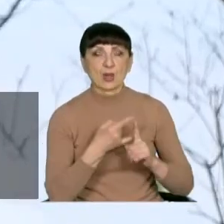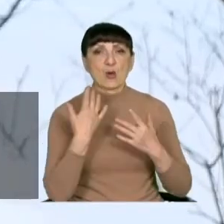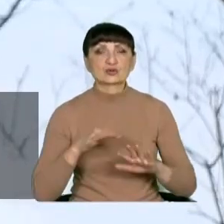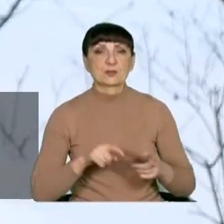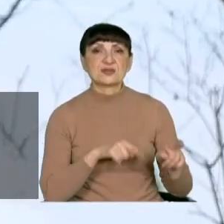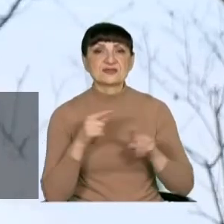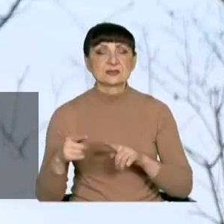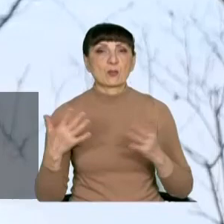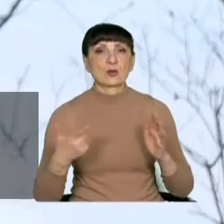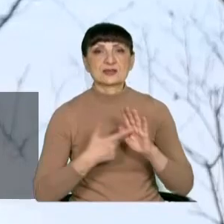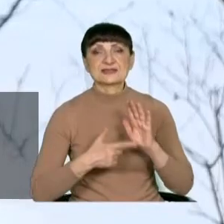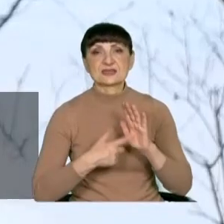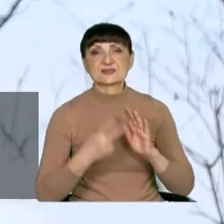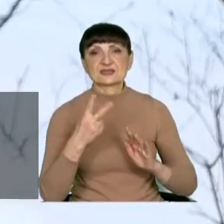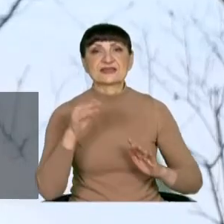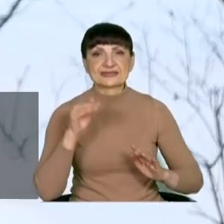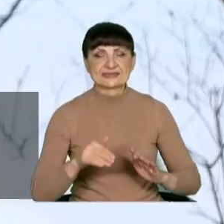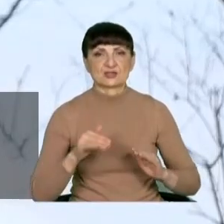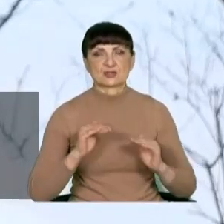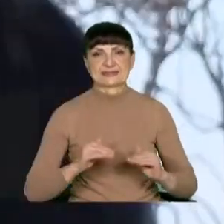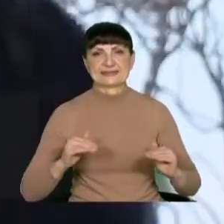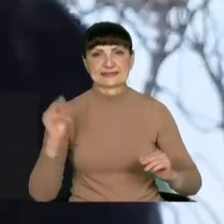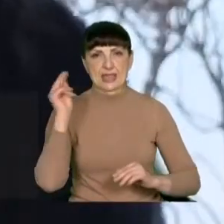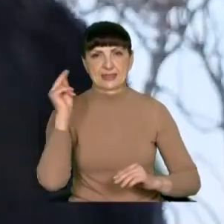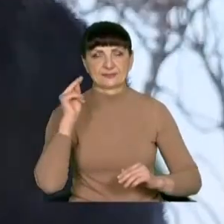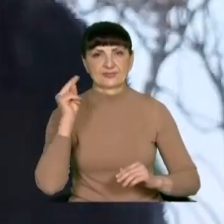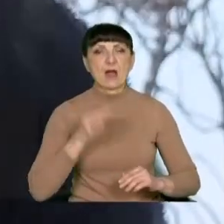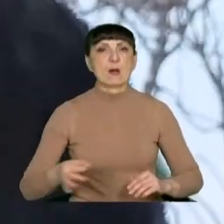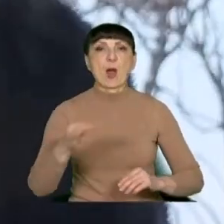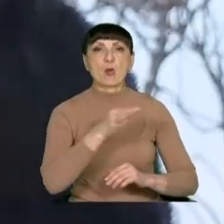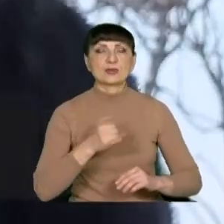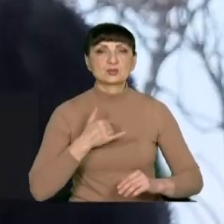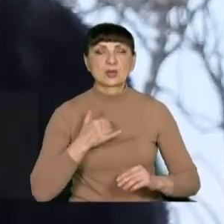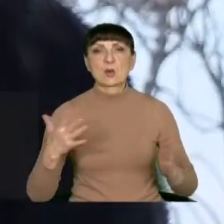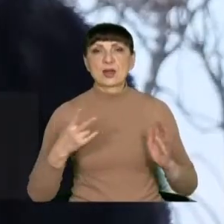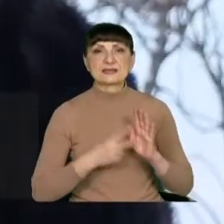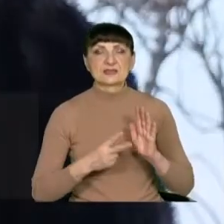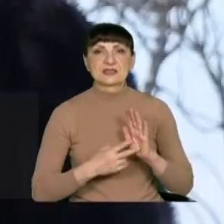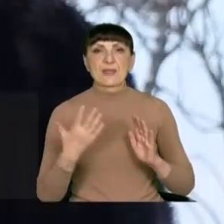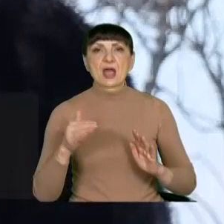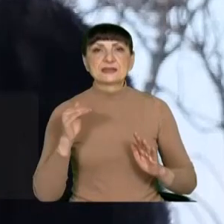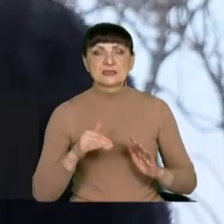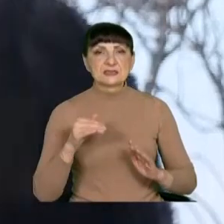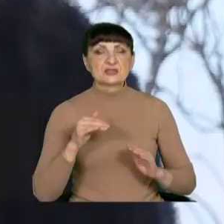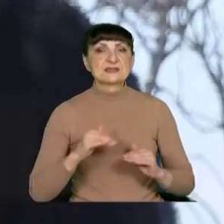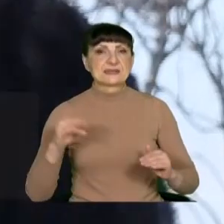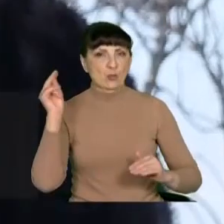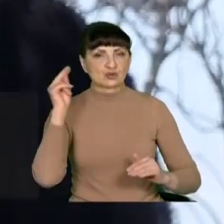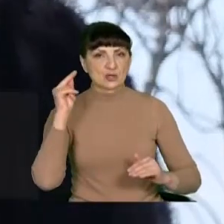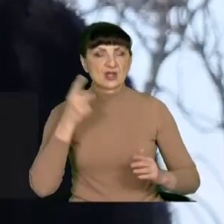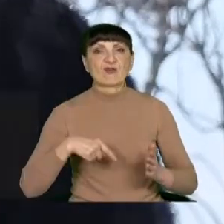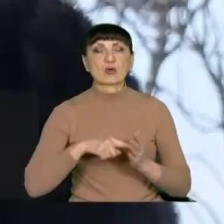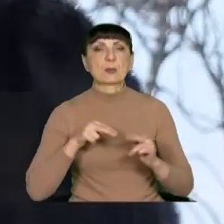переведены более 72 тысяч учащихся. По области у нас более 75 тысяч учащихся. В